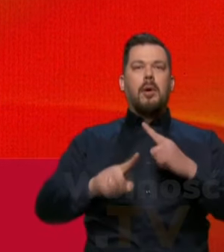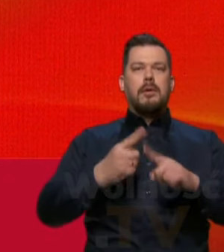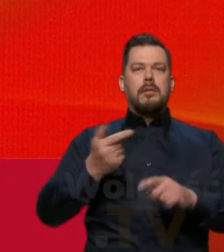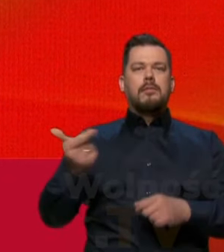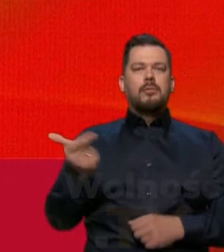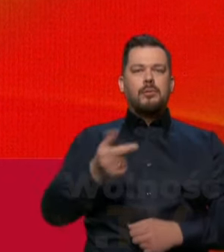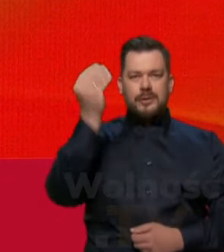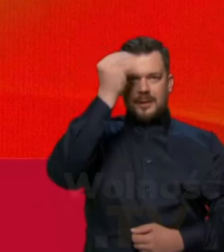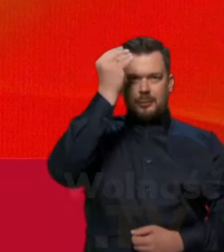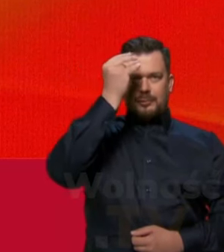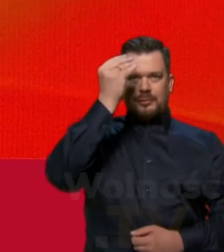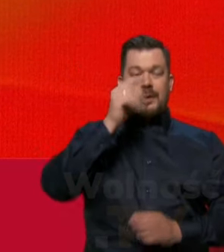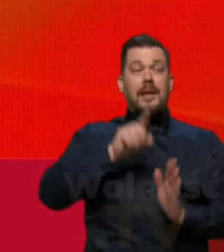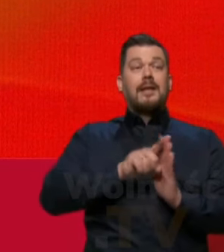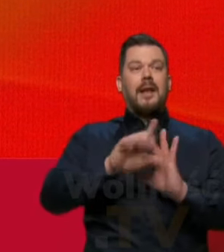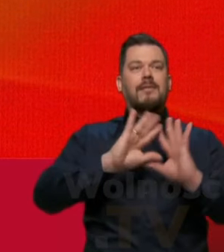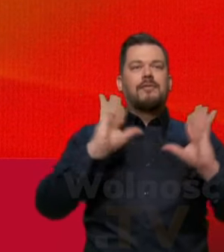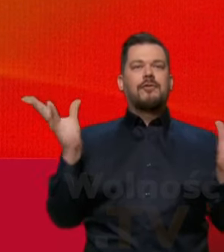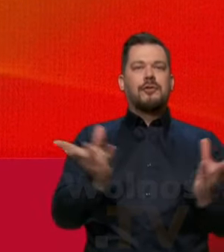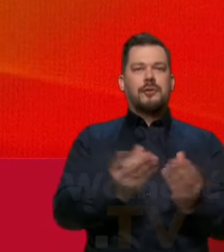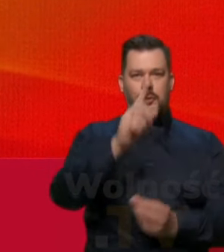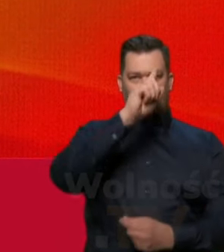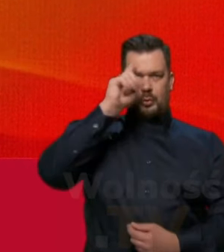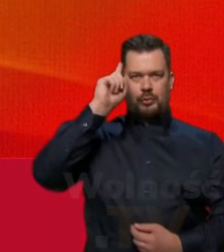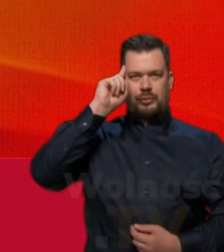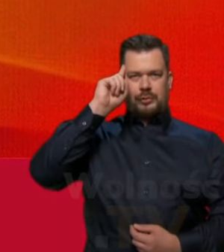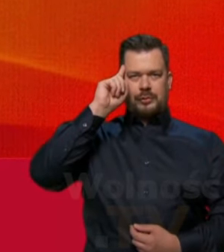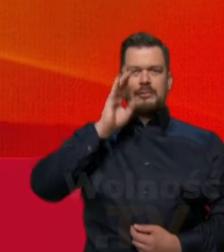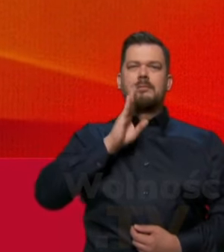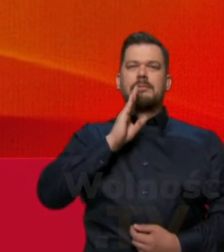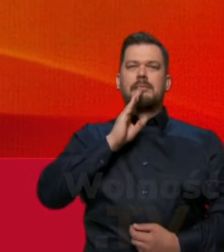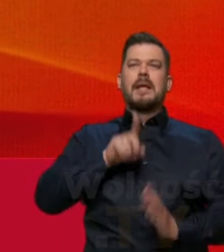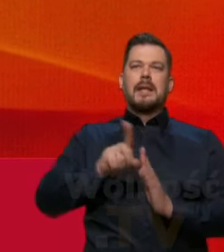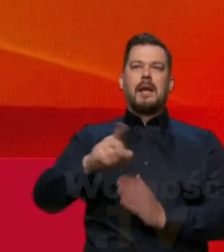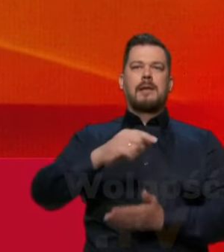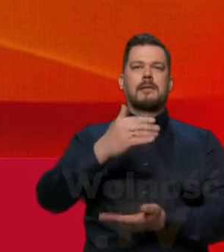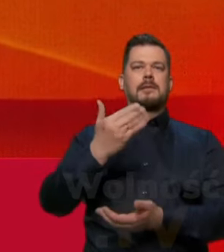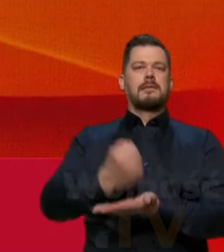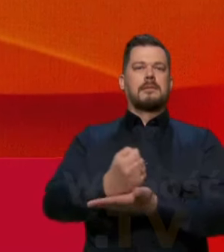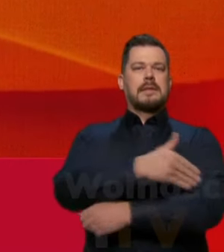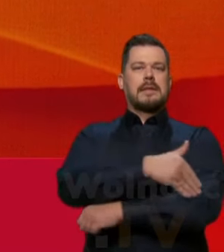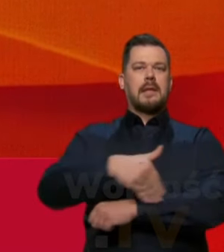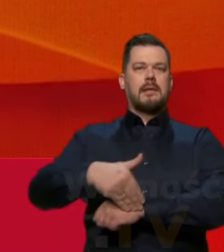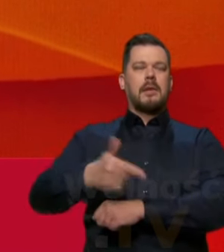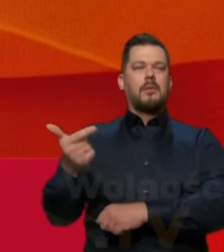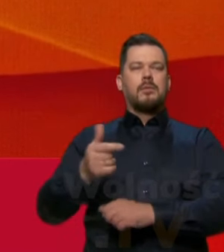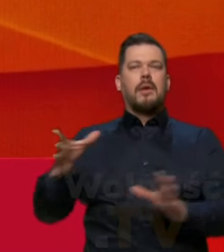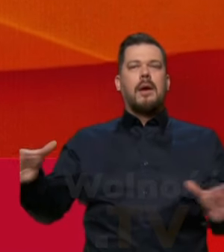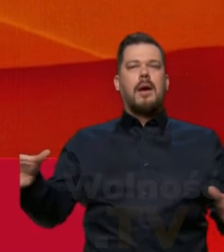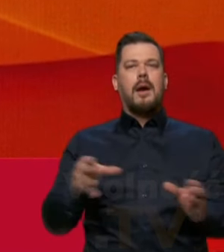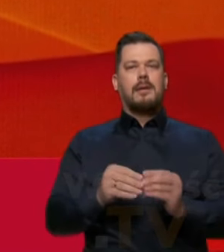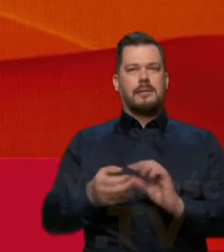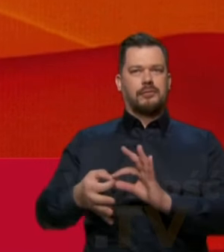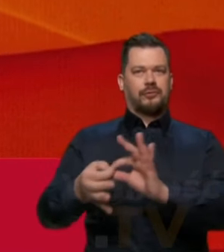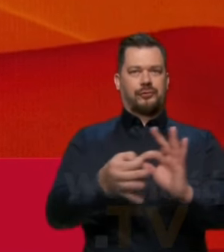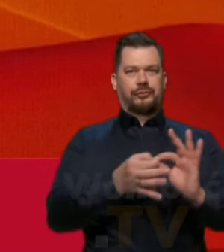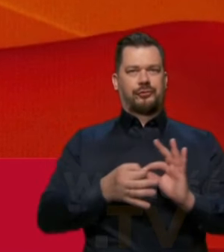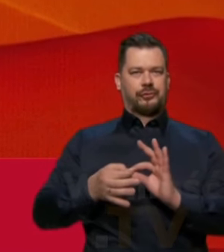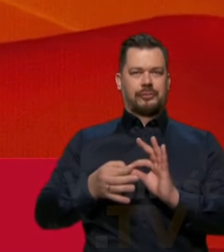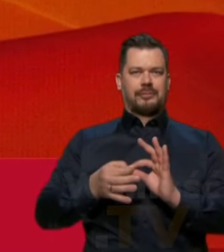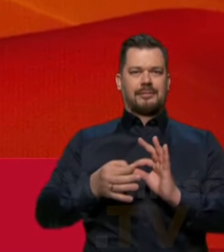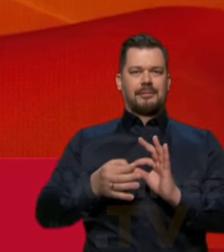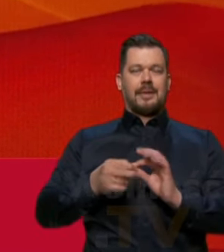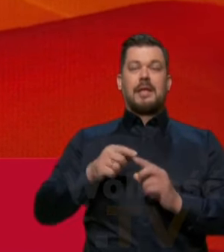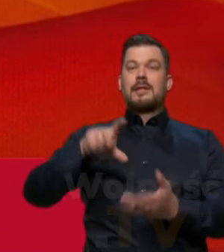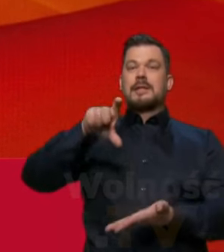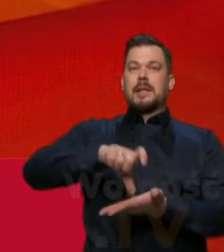nauczyć, że na rzecz dobra wspólnego, tak jak współpracują na rzecz spraw zagranicznych, powinni pracować w większej liczbie obszarów. Tak